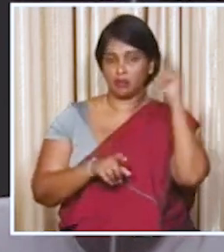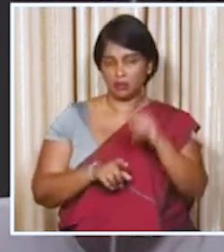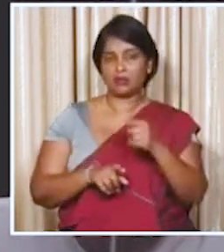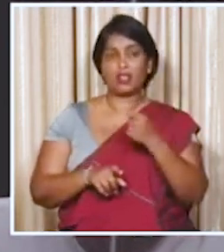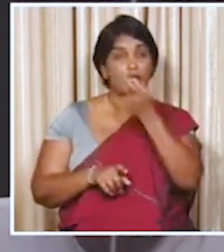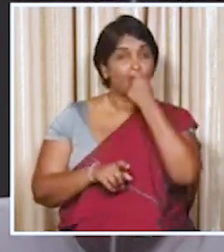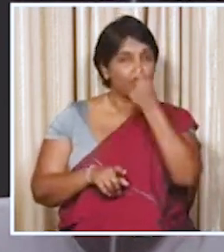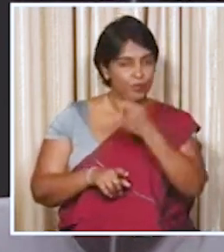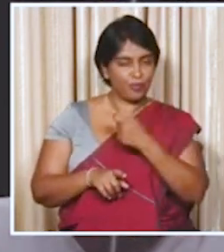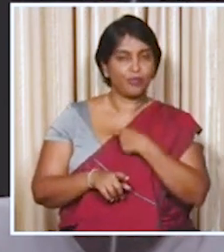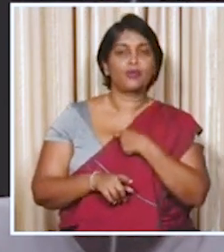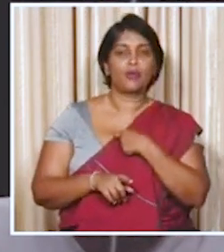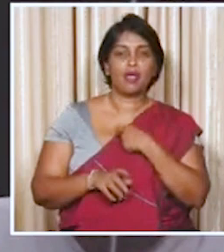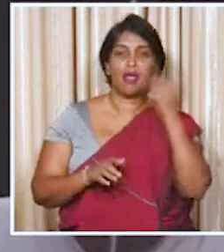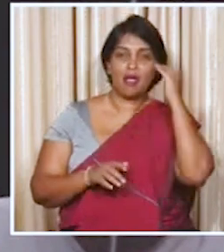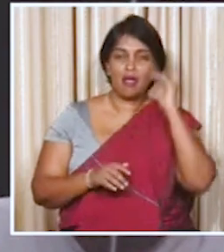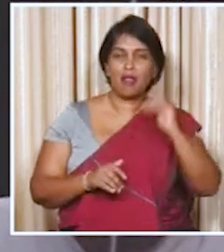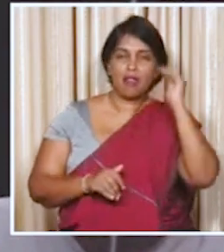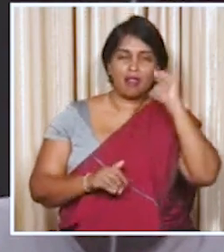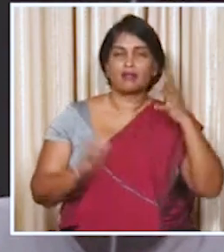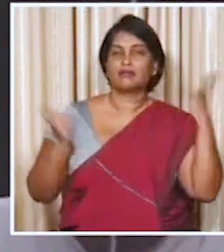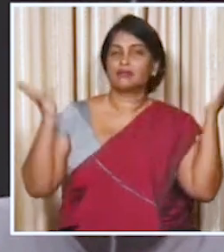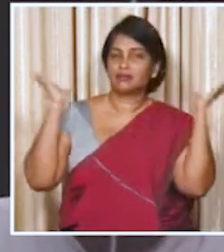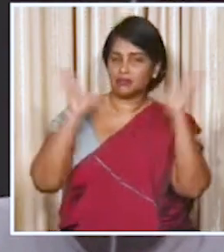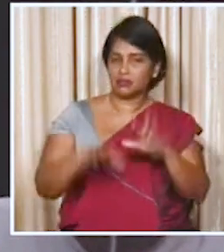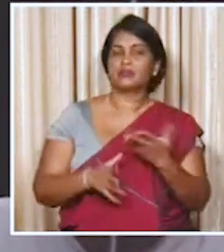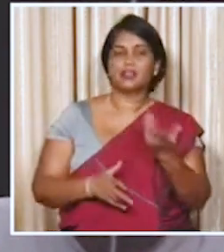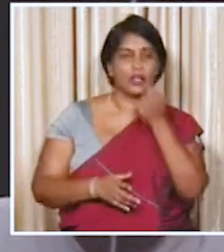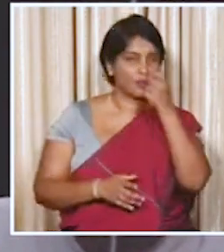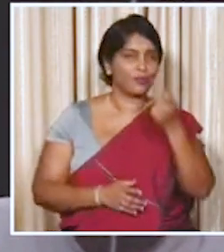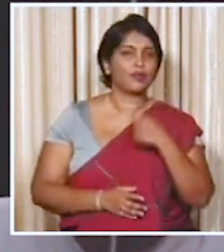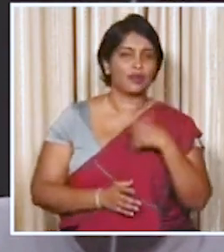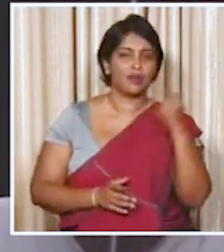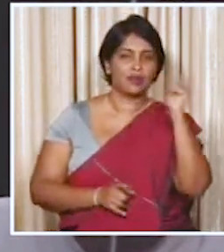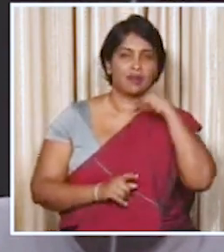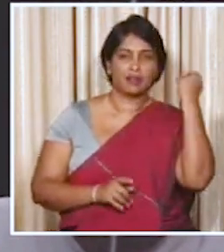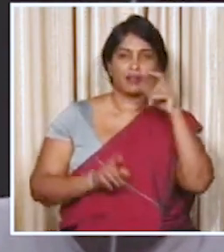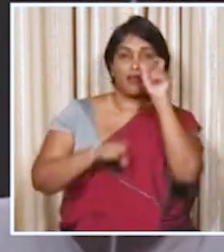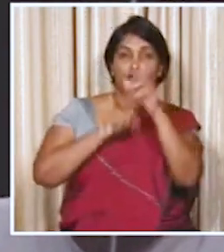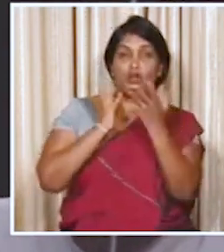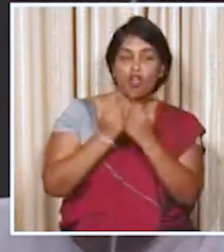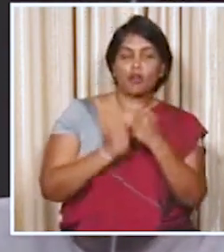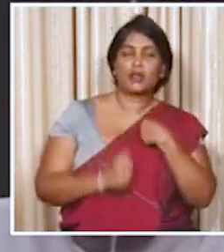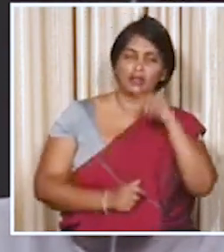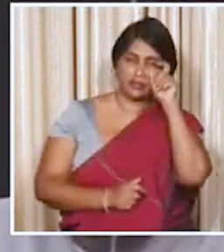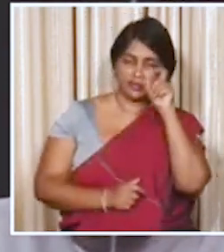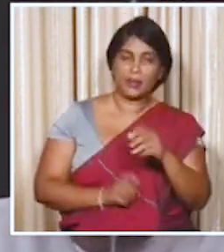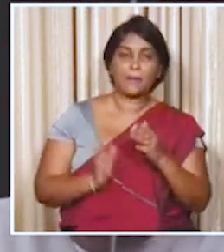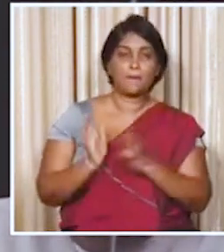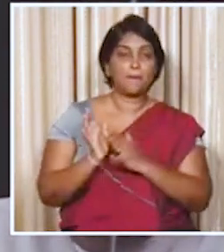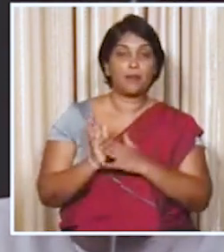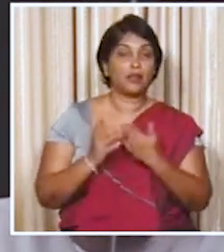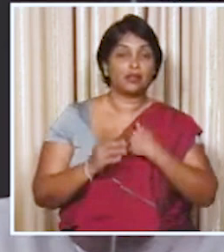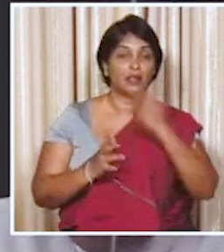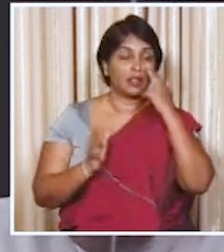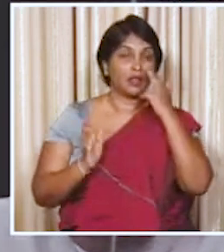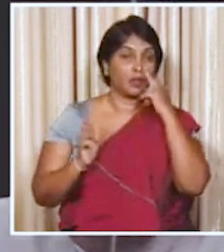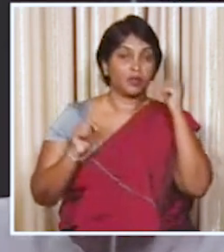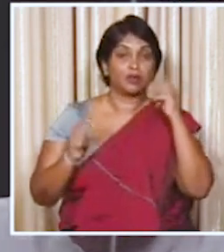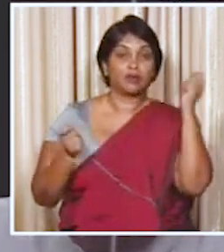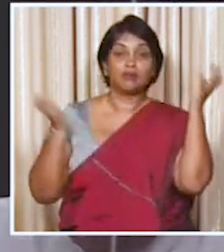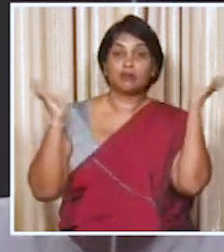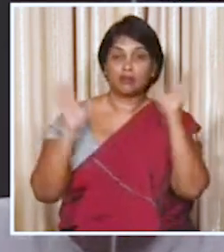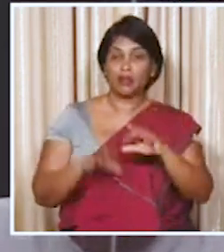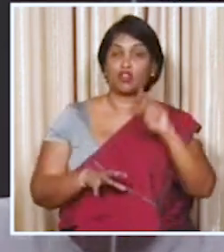කිව්වා නම් අපේ අක්කලා නන්දලට කියවනවා තව ටිකක් සෙනඟ වැඩි කරන්න. ඔබතුමියගේ රැස්වීම හිටපු ගාන මම දැක්ක නාවලපිටිය. මහින්දානන්ද අලුත්ගමගේ නාවලපිටිය කියලා පාරේ